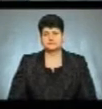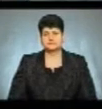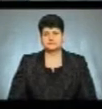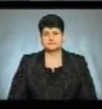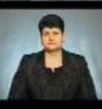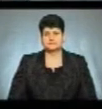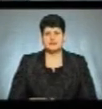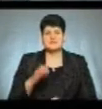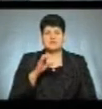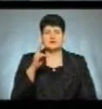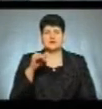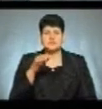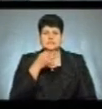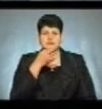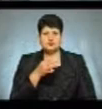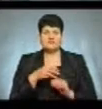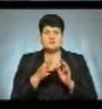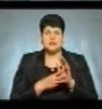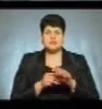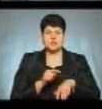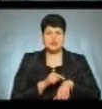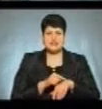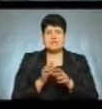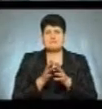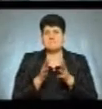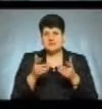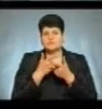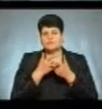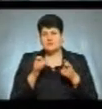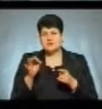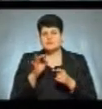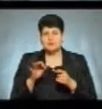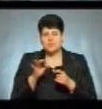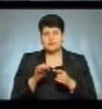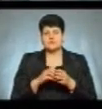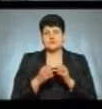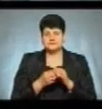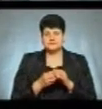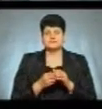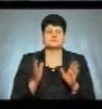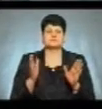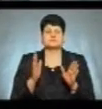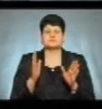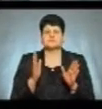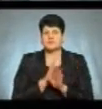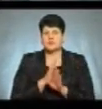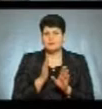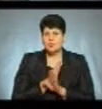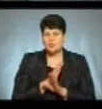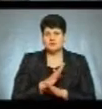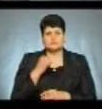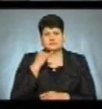Сергій Данілін повідомив, що на 18-ту годину більше інформації про наслідки негоди до працівників пожежно-рятувальної служби